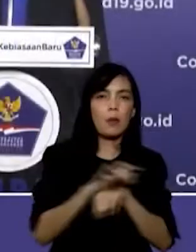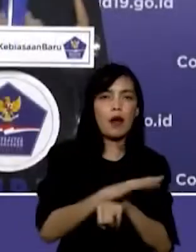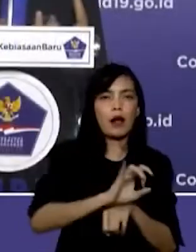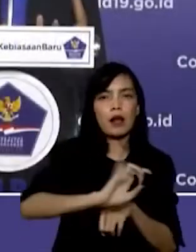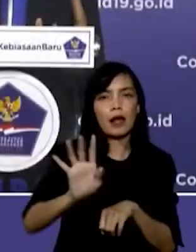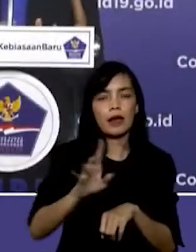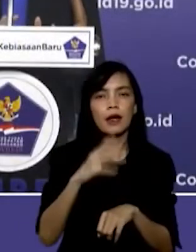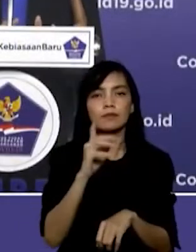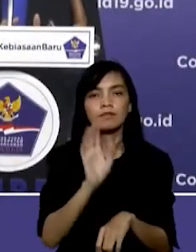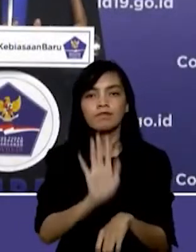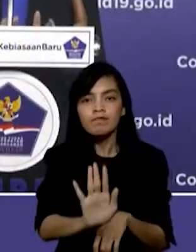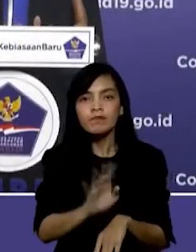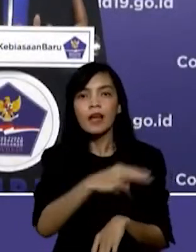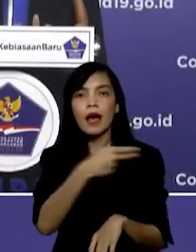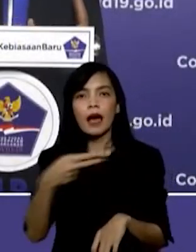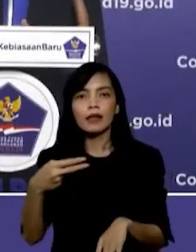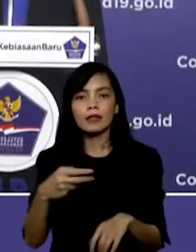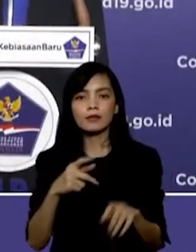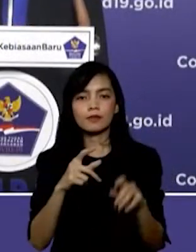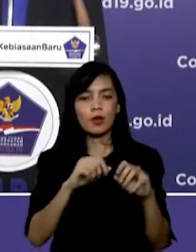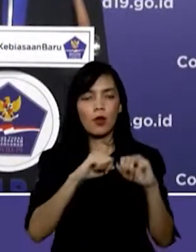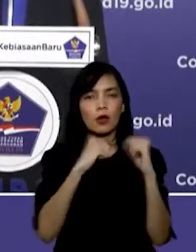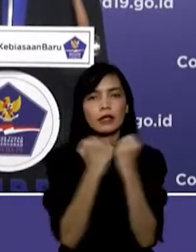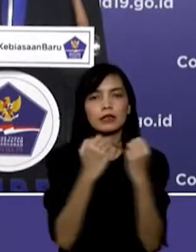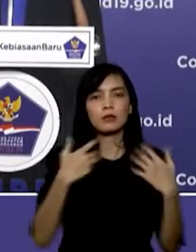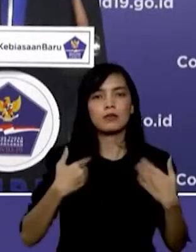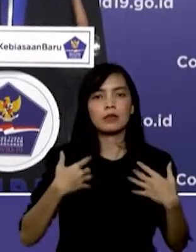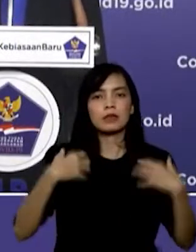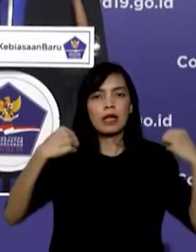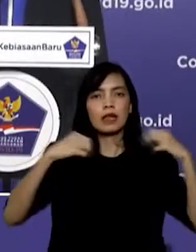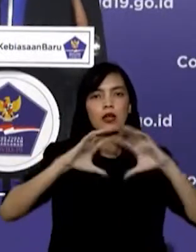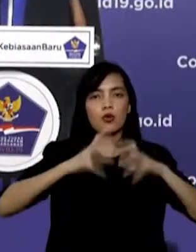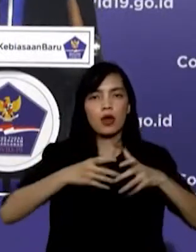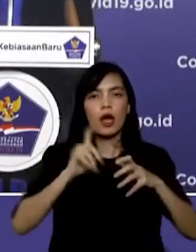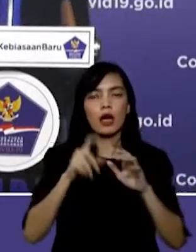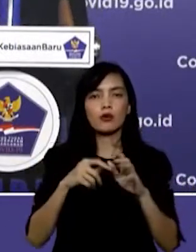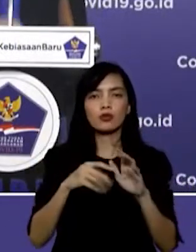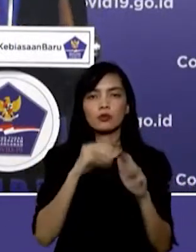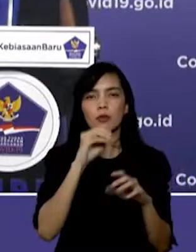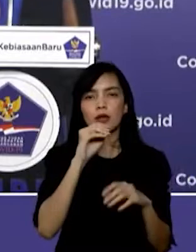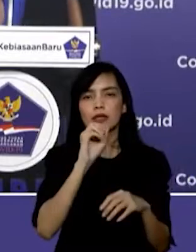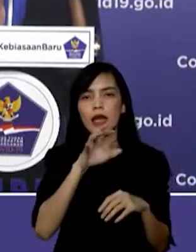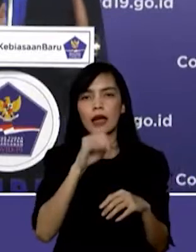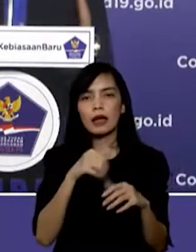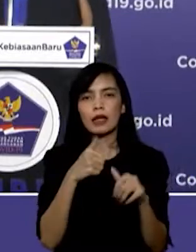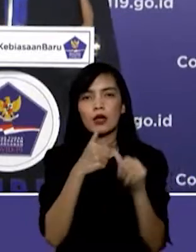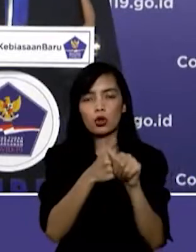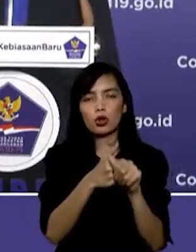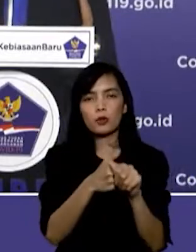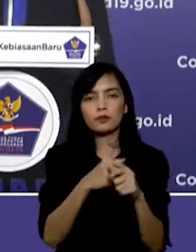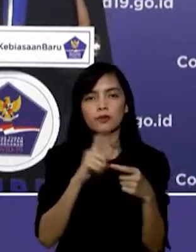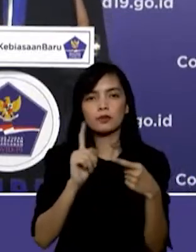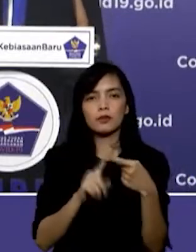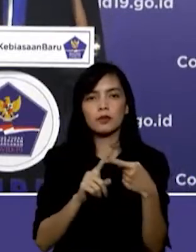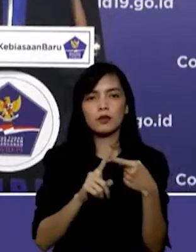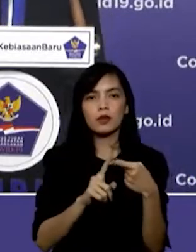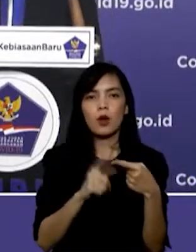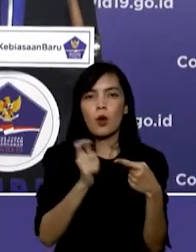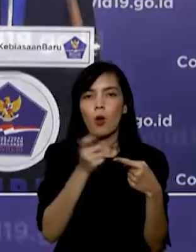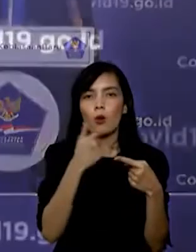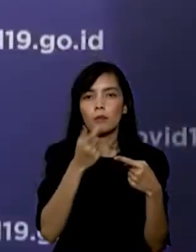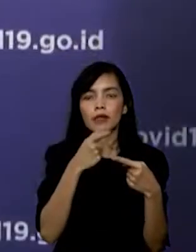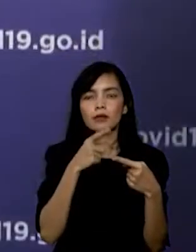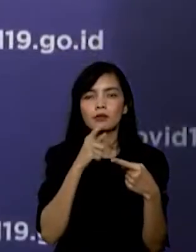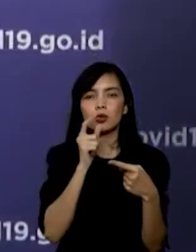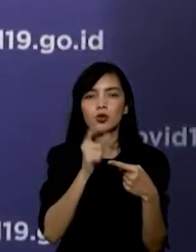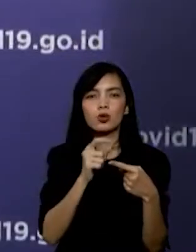sampingnya. Jadi, ikuti saran WHO Indonesia seperti di bawah ini. 1. Obat ini